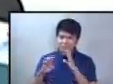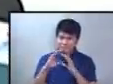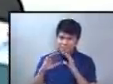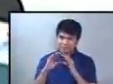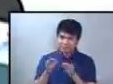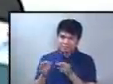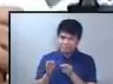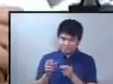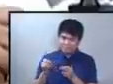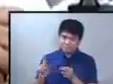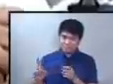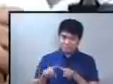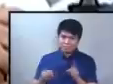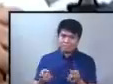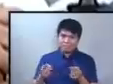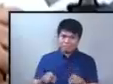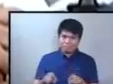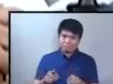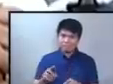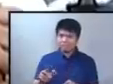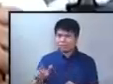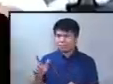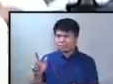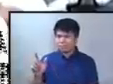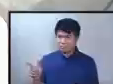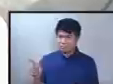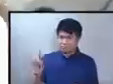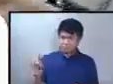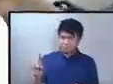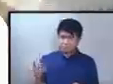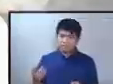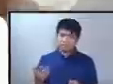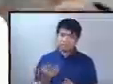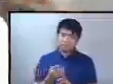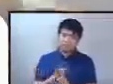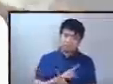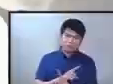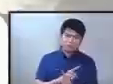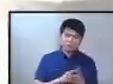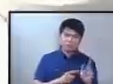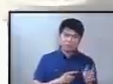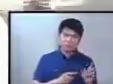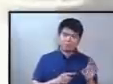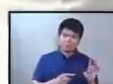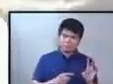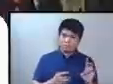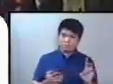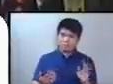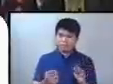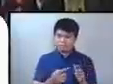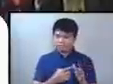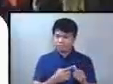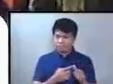ito, yun ang nangyari. 28 sa 75 na unang nakalistang proyekto ang tinanggal na bilang flagship projects.